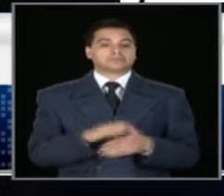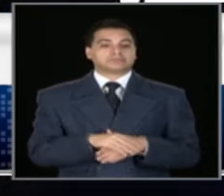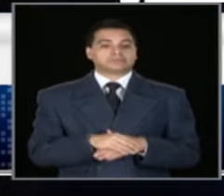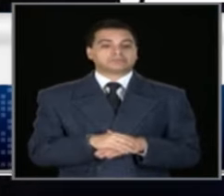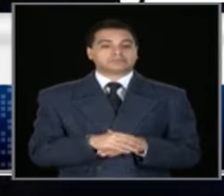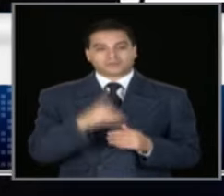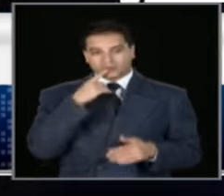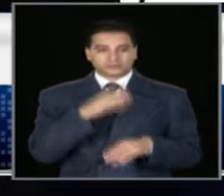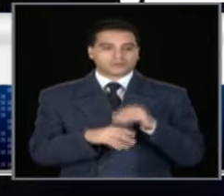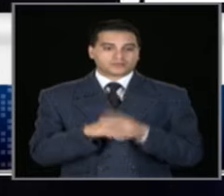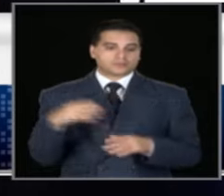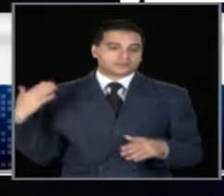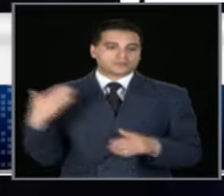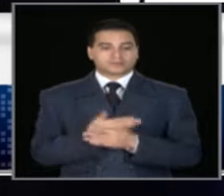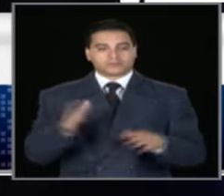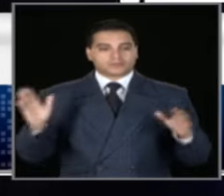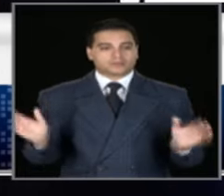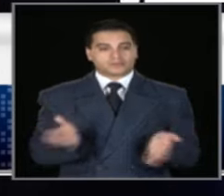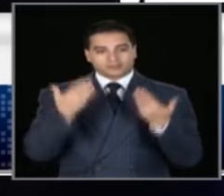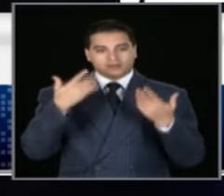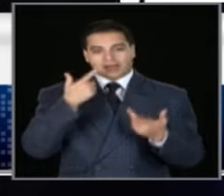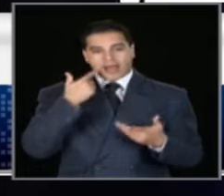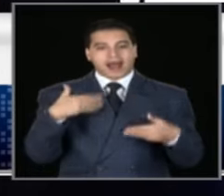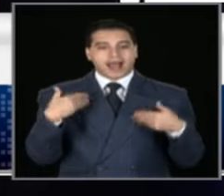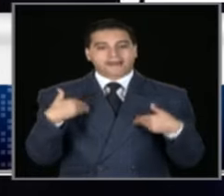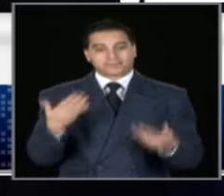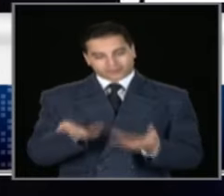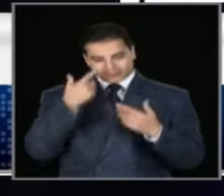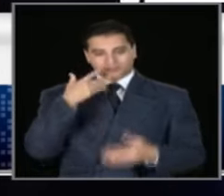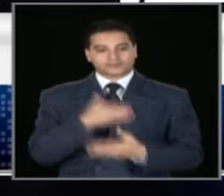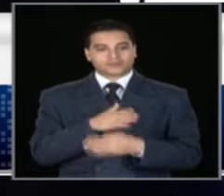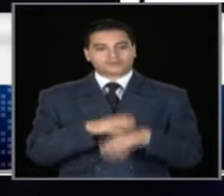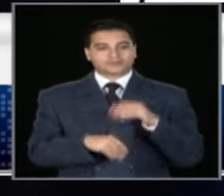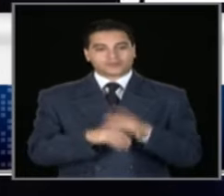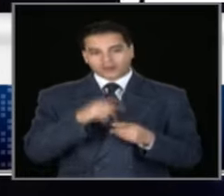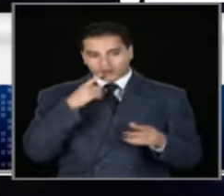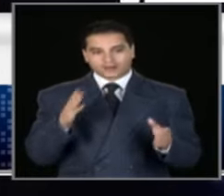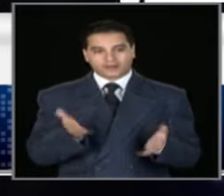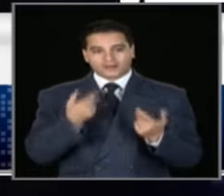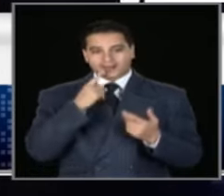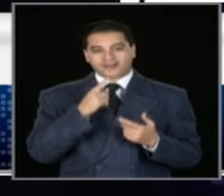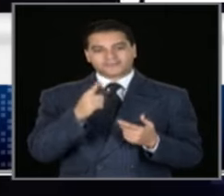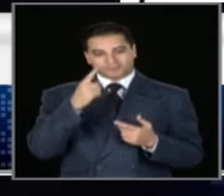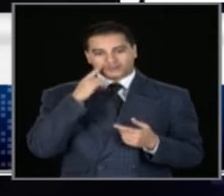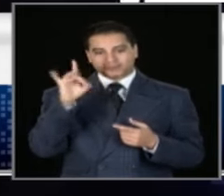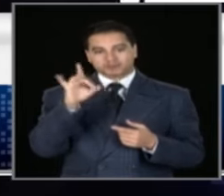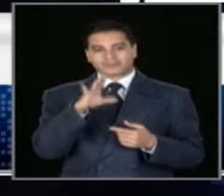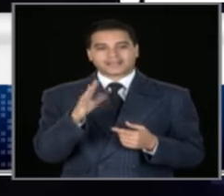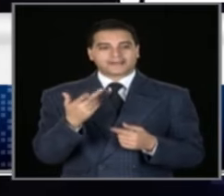زي ما بيقولوا نو ريسك نو فن، وده موسم لل موسم للفن. يعني انا الحمد لله استبعد. طيب استبعدت